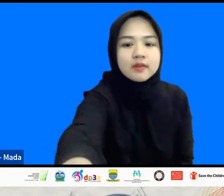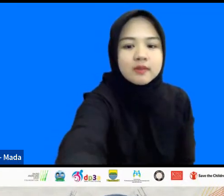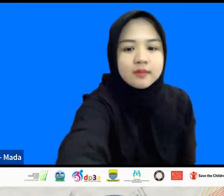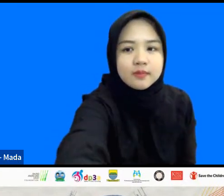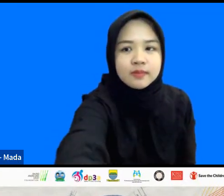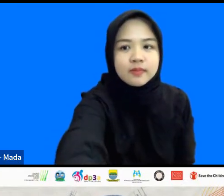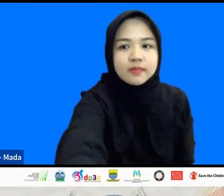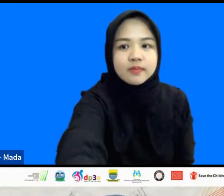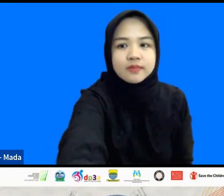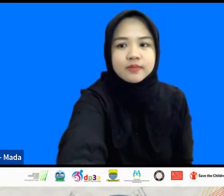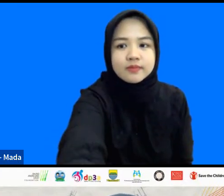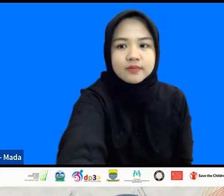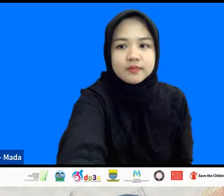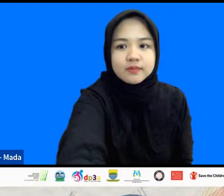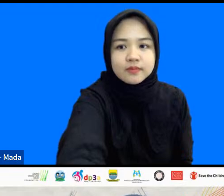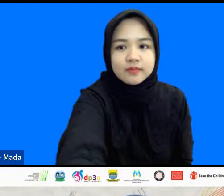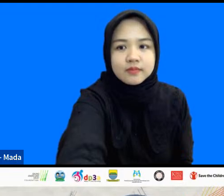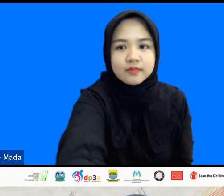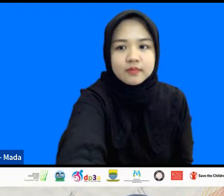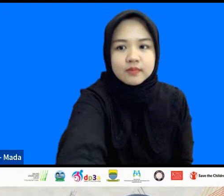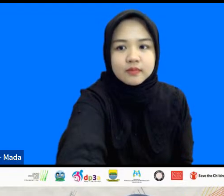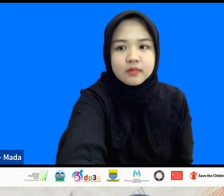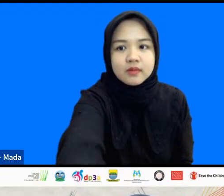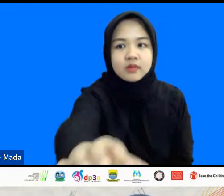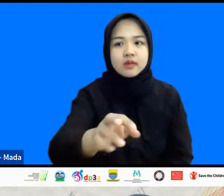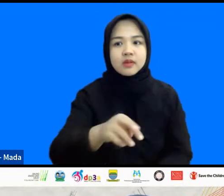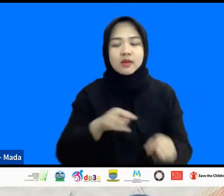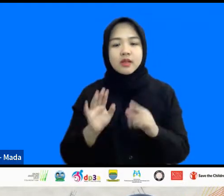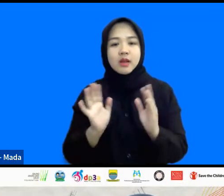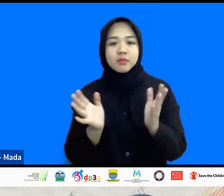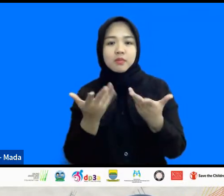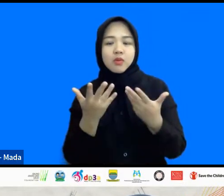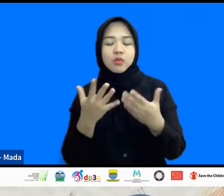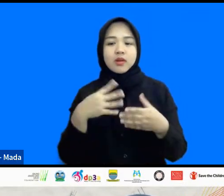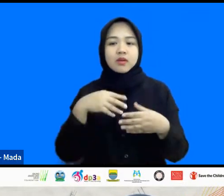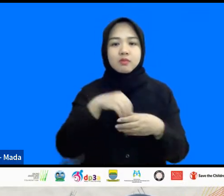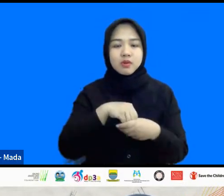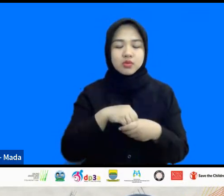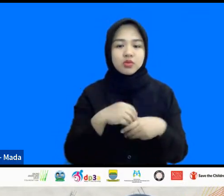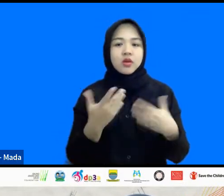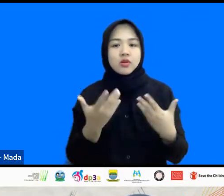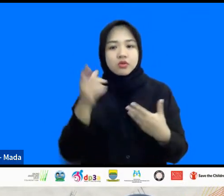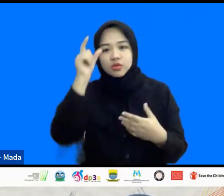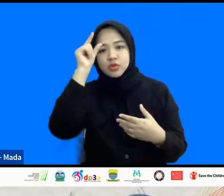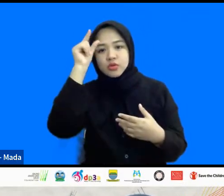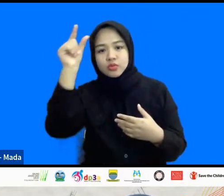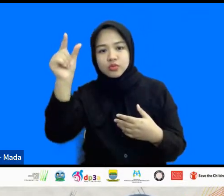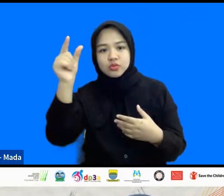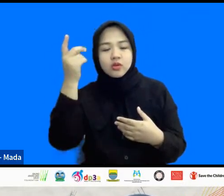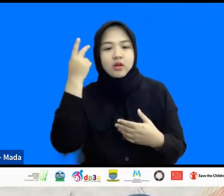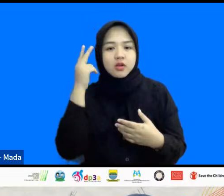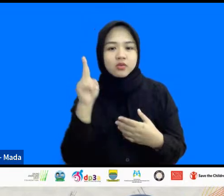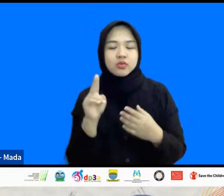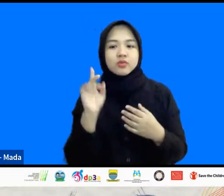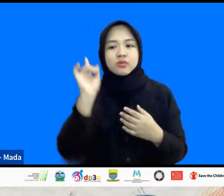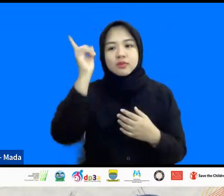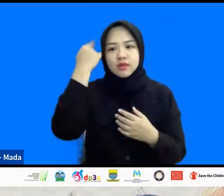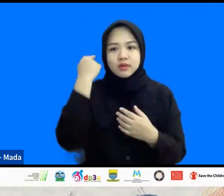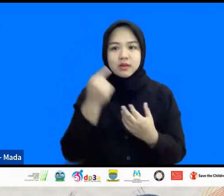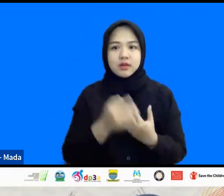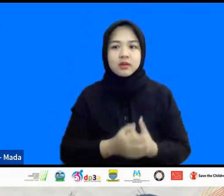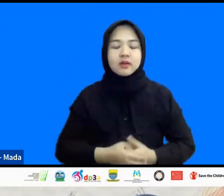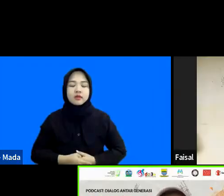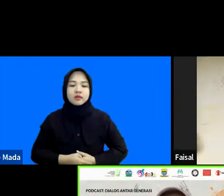perencanaan pembangunan yang di apa dimasukkan atau diusulkan kepada pihak pemerintah seperti